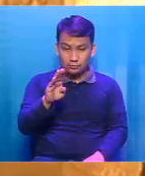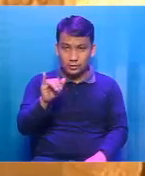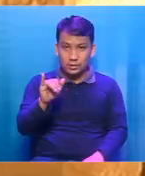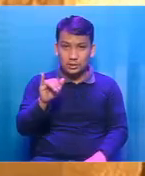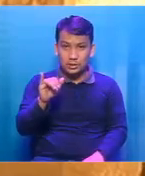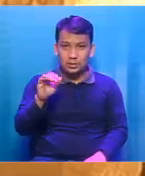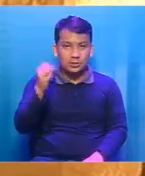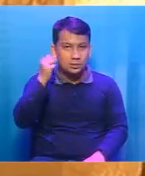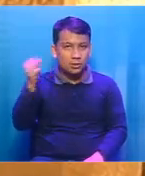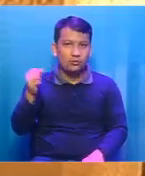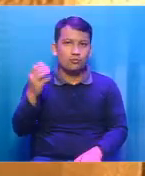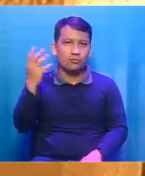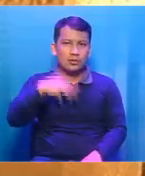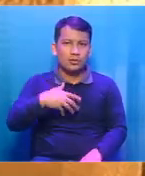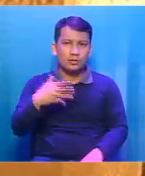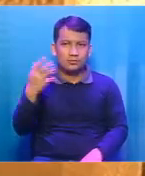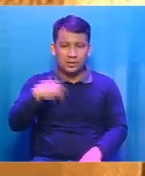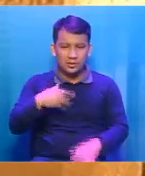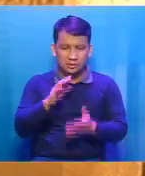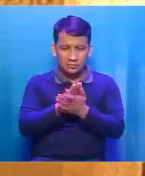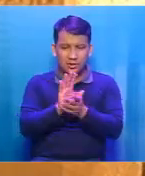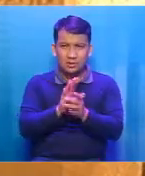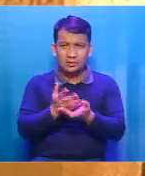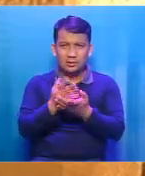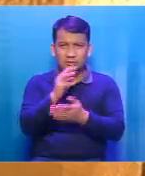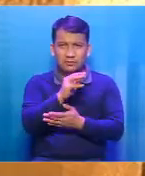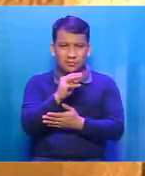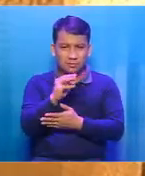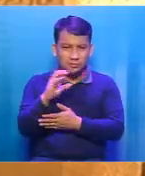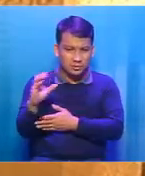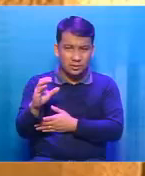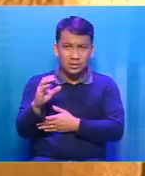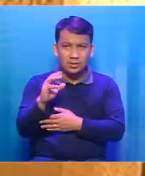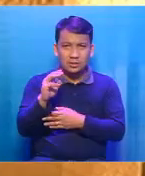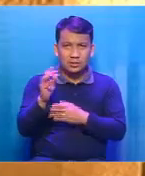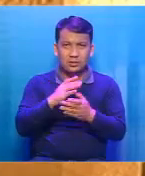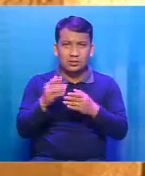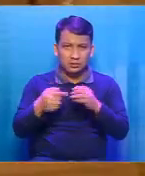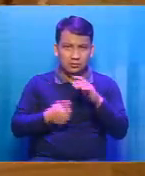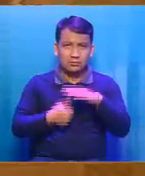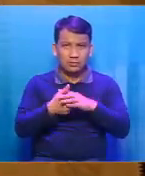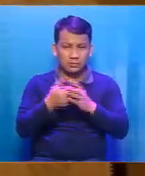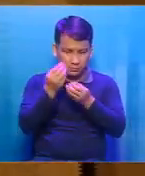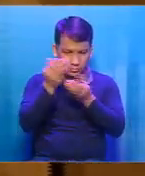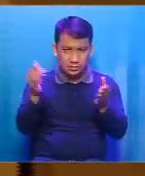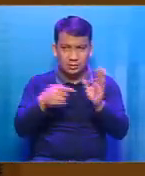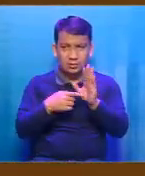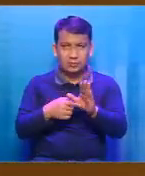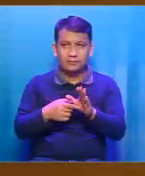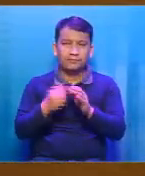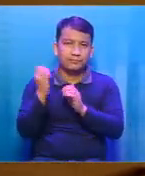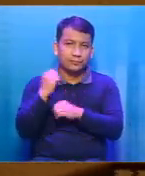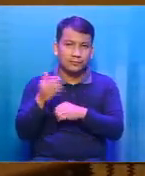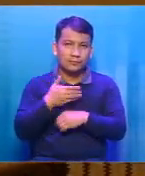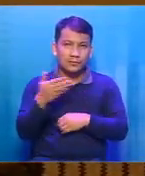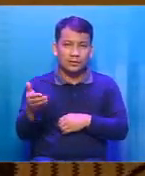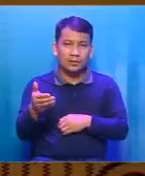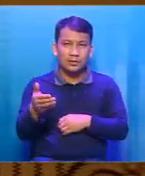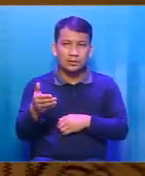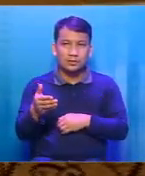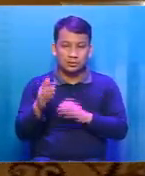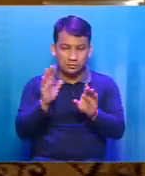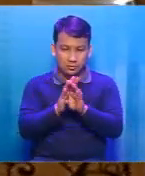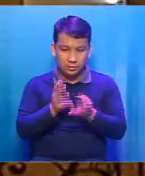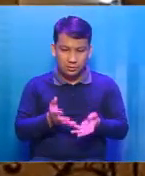Dahil gusto natin yung mga FAMAS, yung mga Metro Film Festival, mailabas din dito. Umaas silang tatangkilikin ng